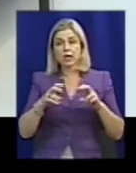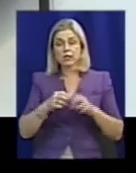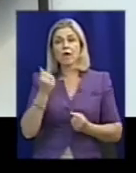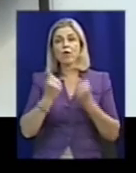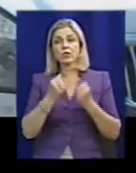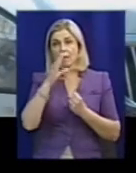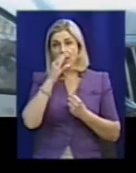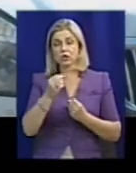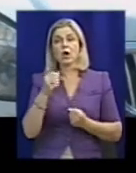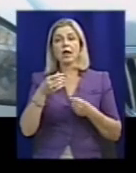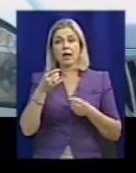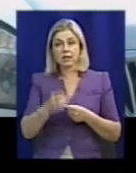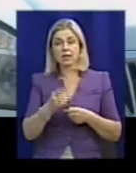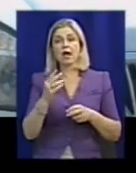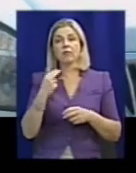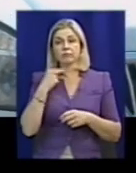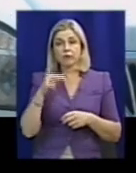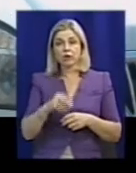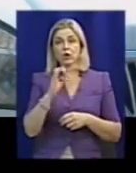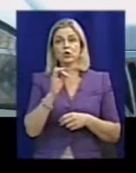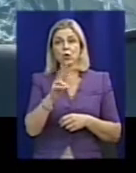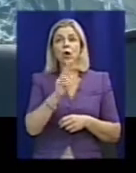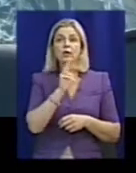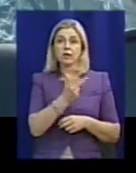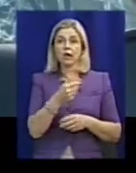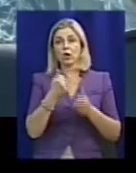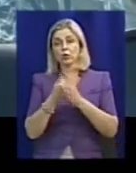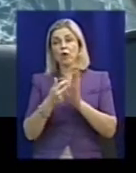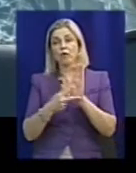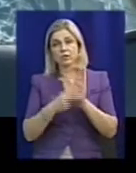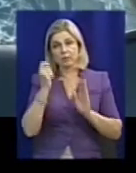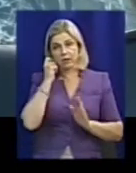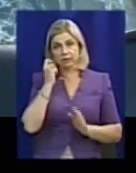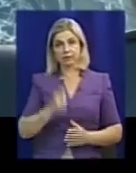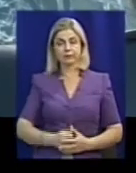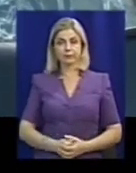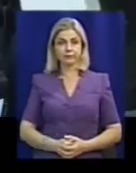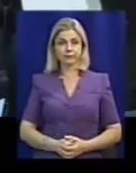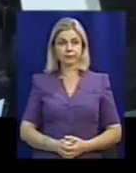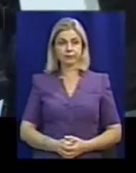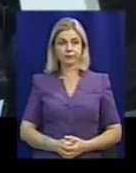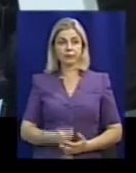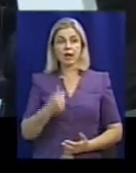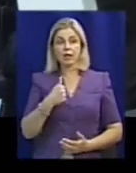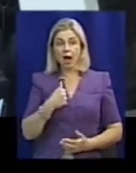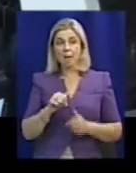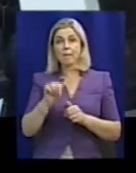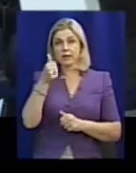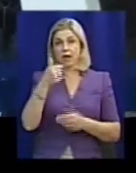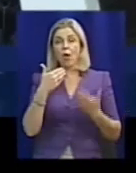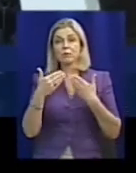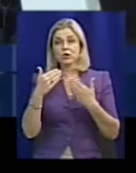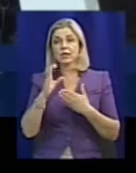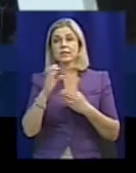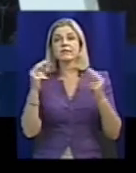маршрутного таксі загрожує позбавлення волі на срок від 3 до 8 років. Я спілкувався попередньо з очевидцями,